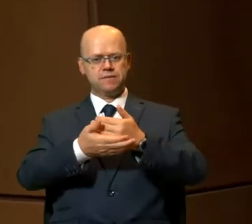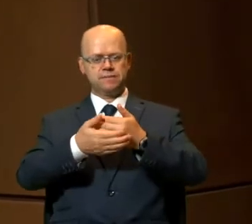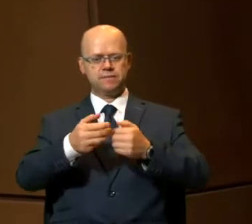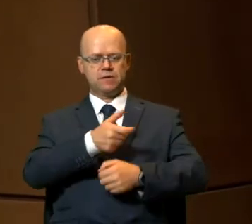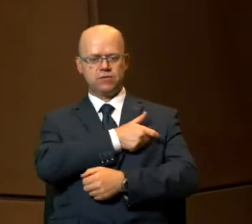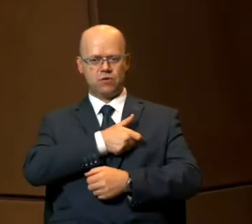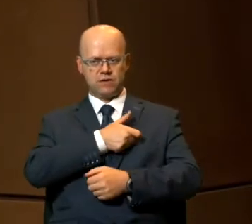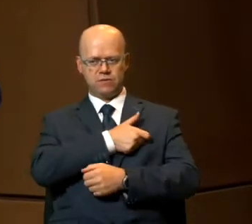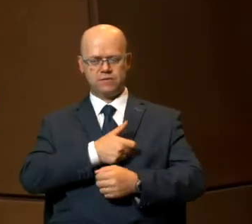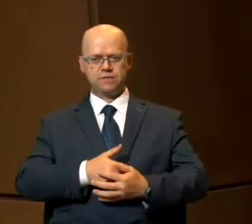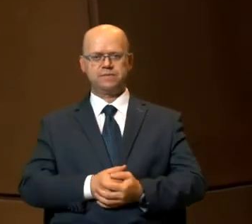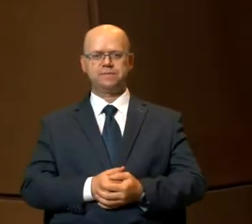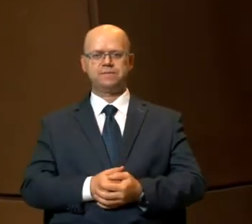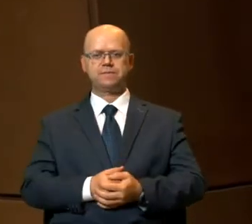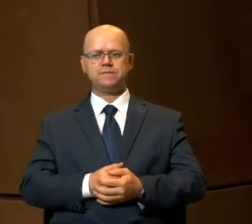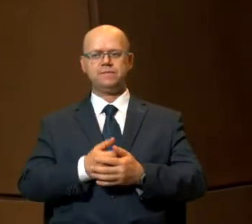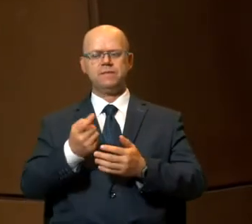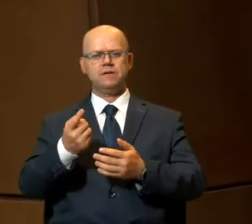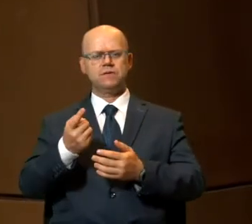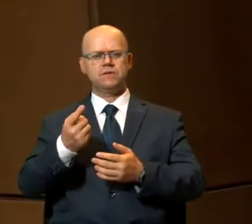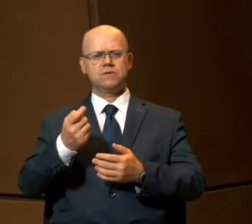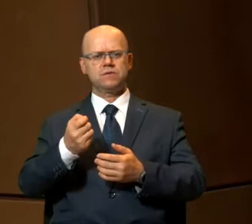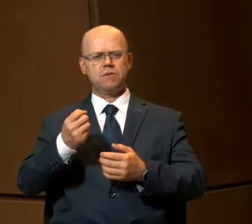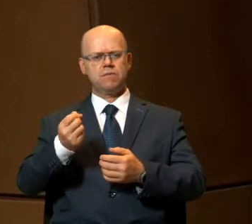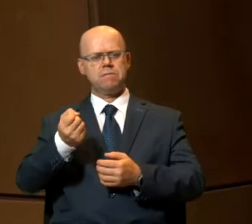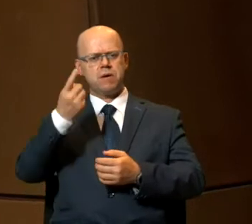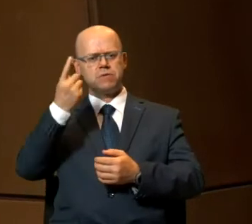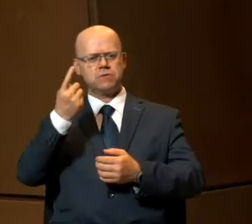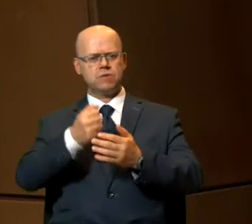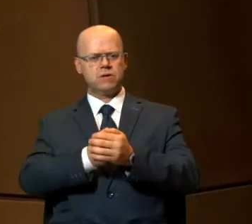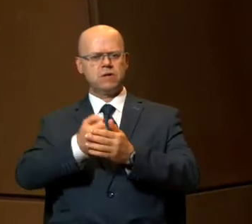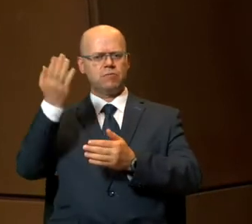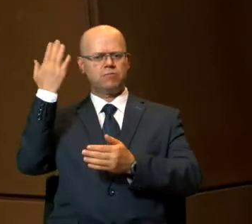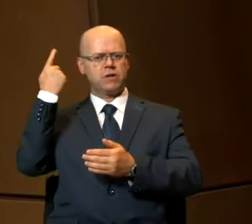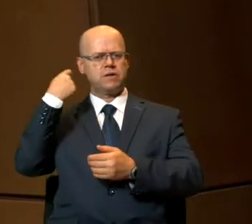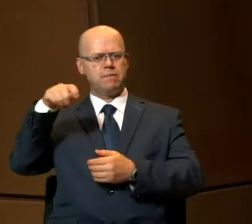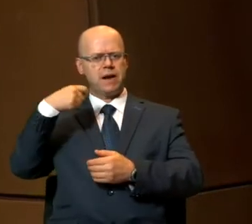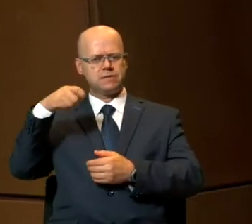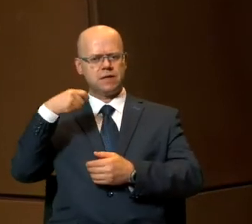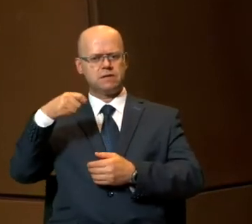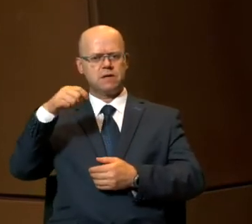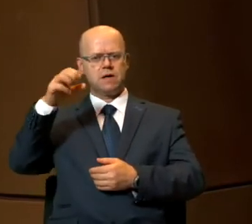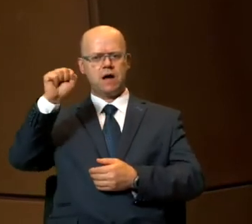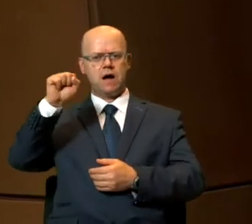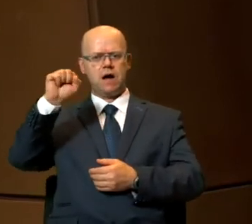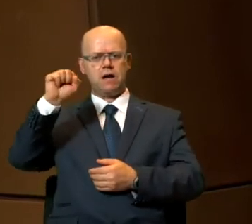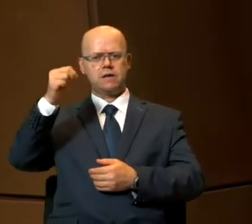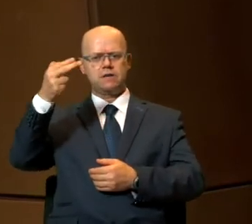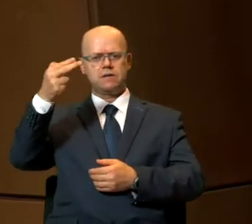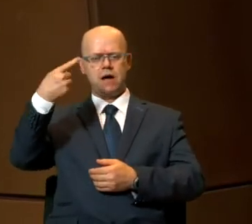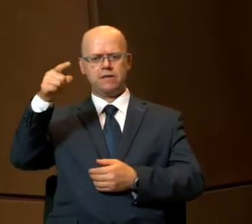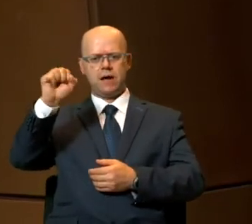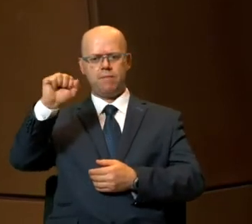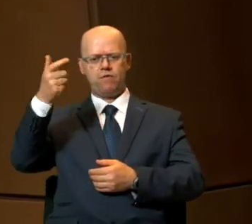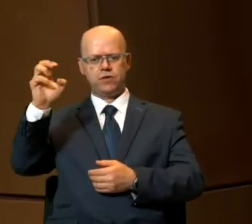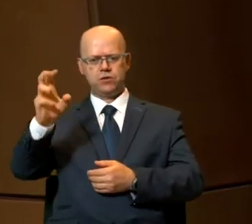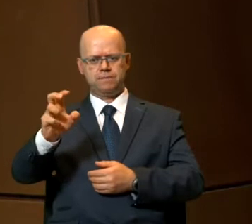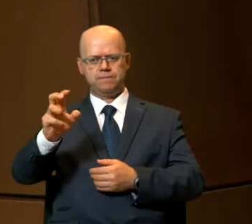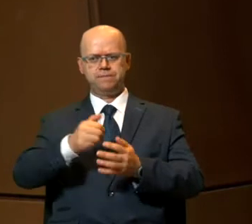To rytuał, który wymyślił Paweł Adamowicz z potrzeby. Kiedy